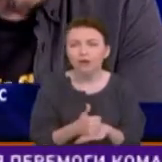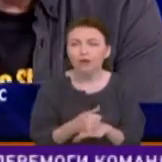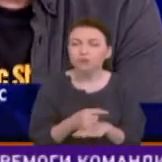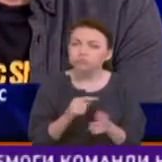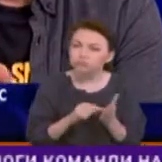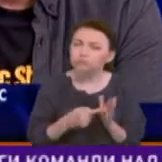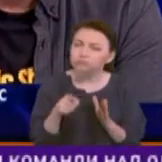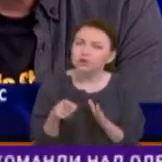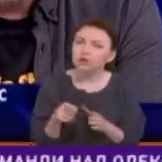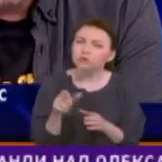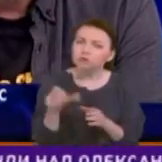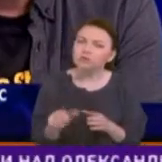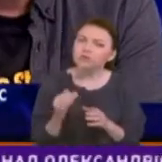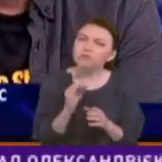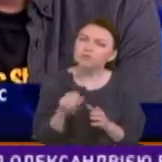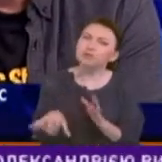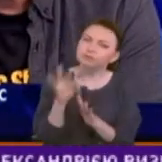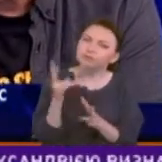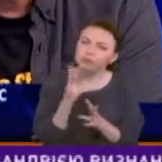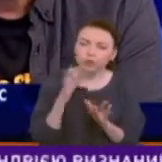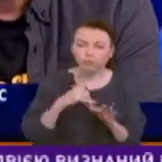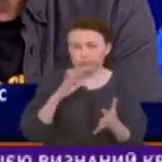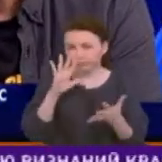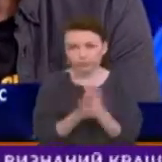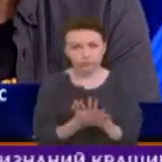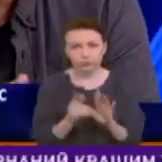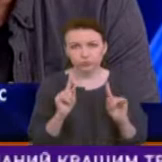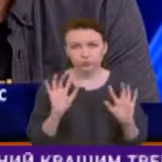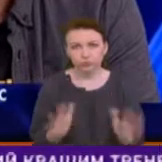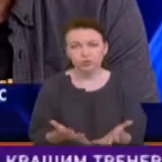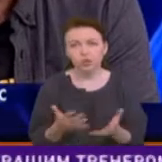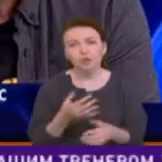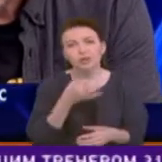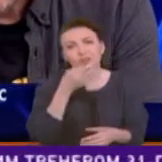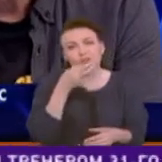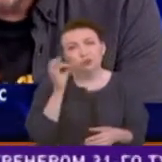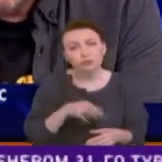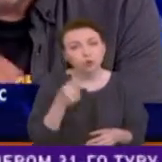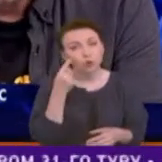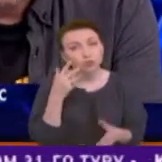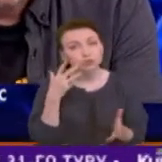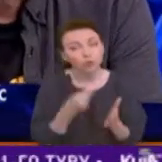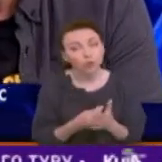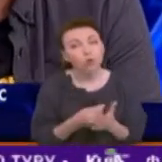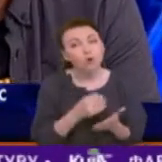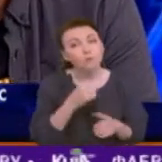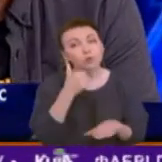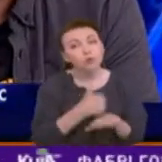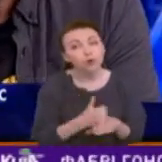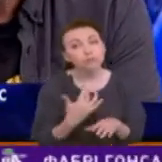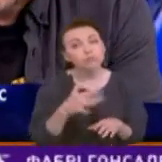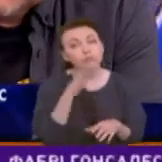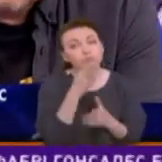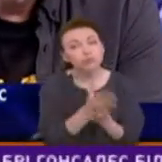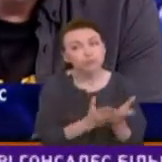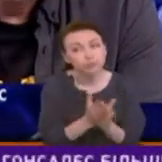Епіфанія, а потім щось пішло не так, ну, тут можна все-таки говорити про те, що досвідчене око самого патріарха, як пані Людмила згадувала, 50 років на кафедрі,